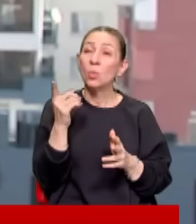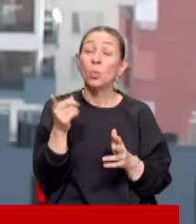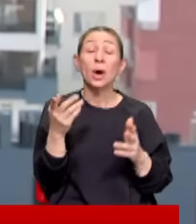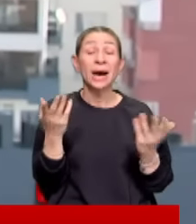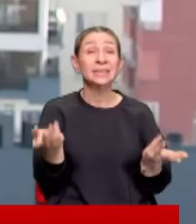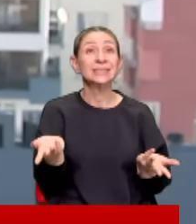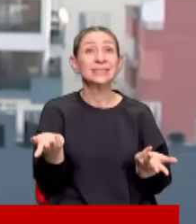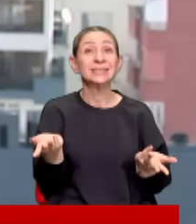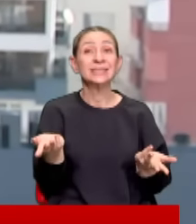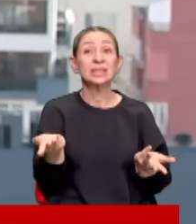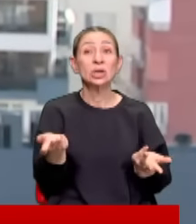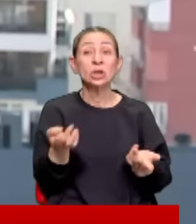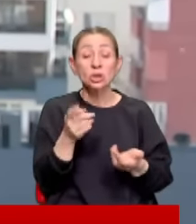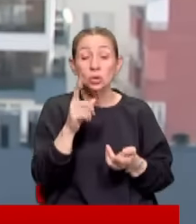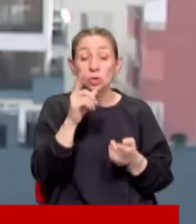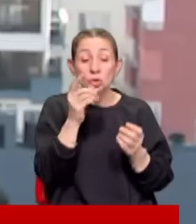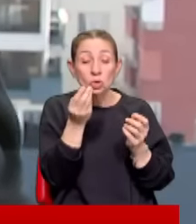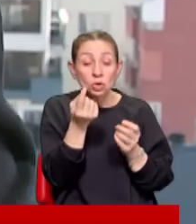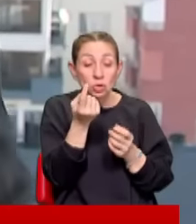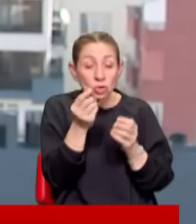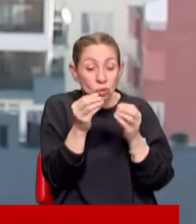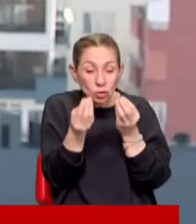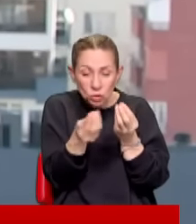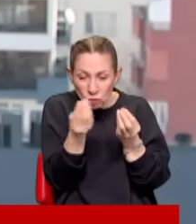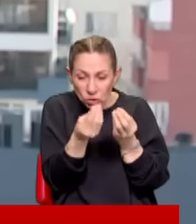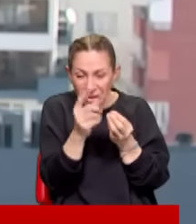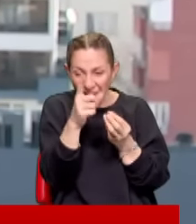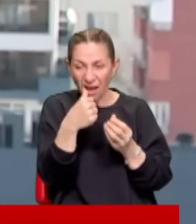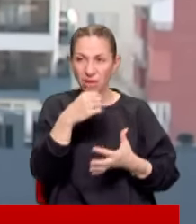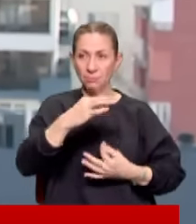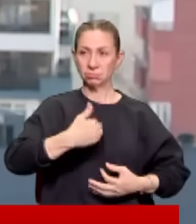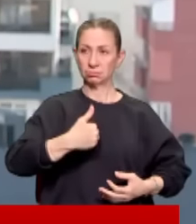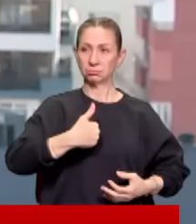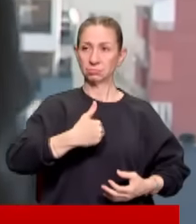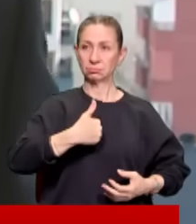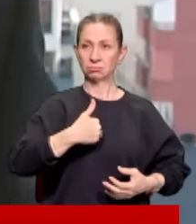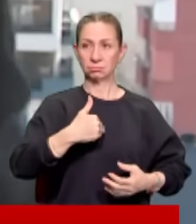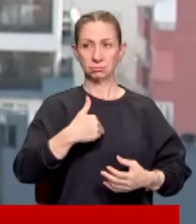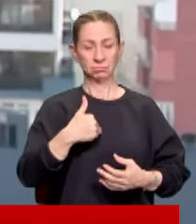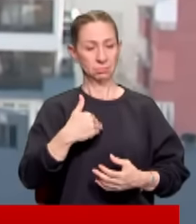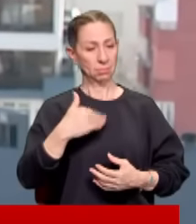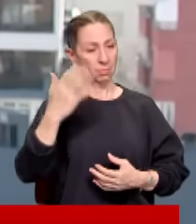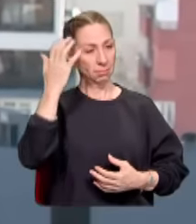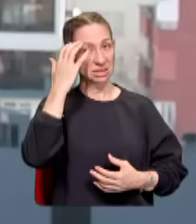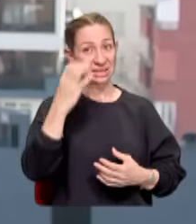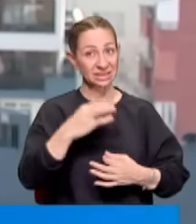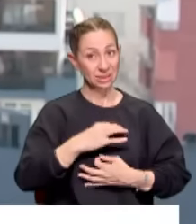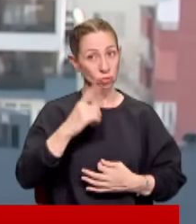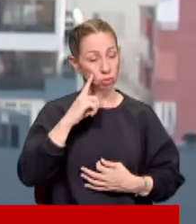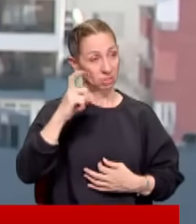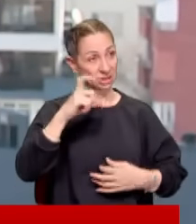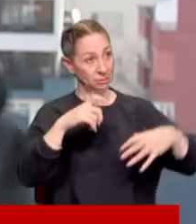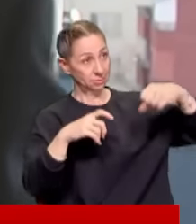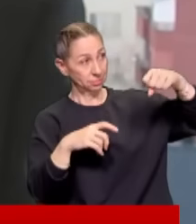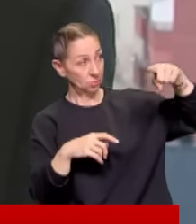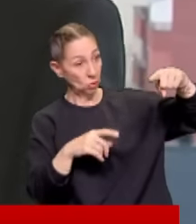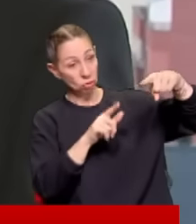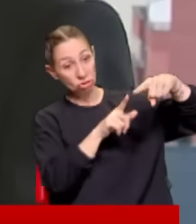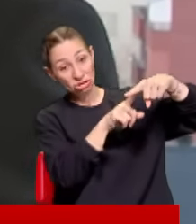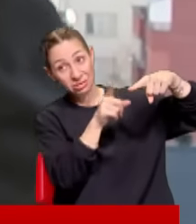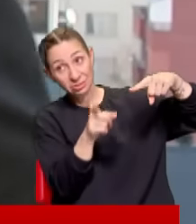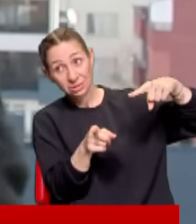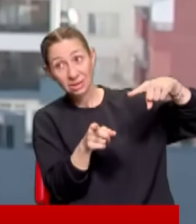artık küçük tek adamcıkların oluşması. Küçük tek adamcıklar. Yani burada başta Sayın Cumhurbaşkanlığı makamı, onun